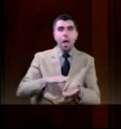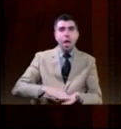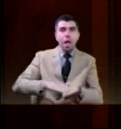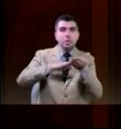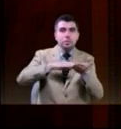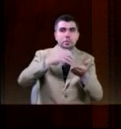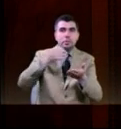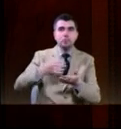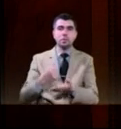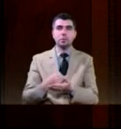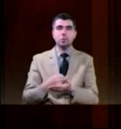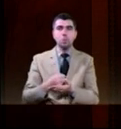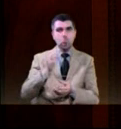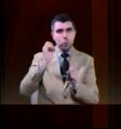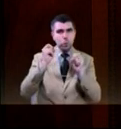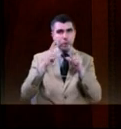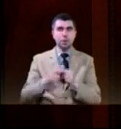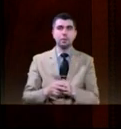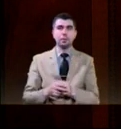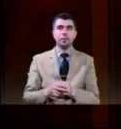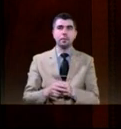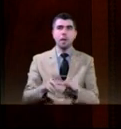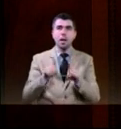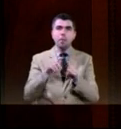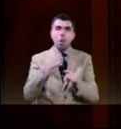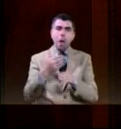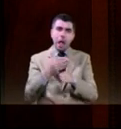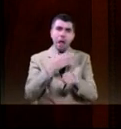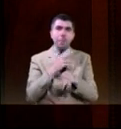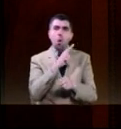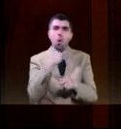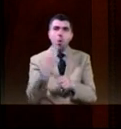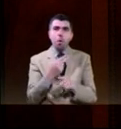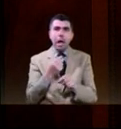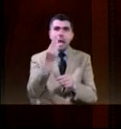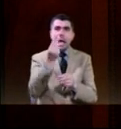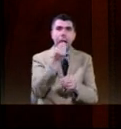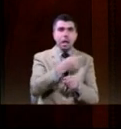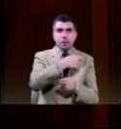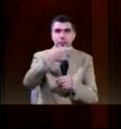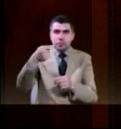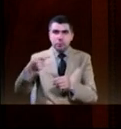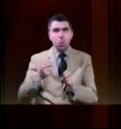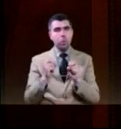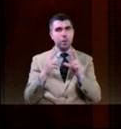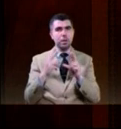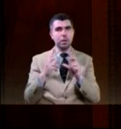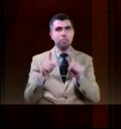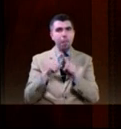السكتة القلبية ما عندنا ما نقولوا، حنا ما كنتنكروش اللي سبقونا، ما كنتنكروش اللي داروا الخير، بالعكس حنا